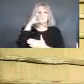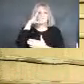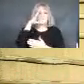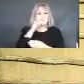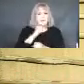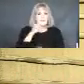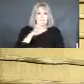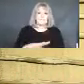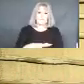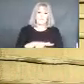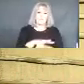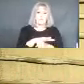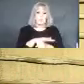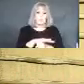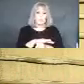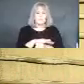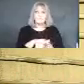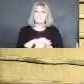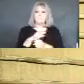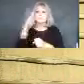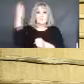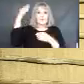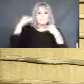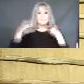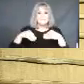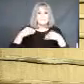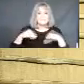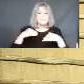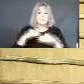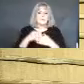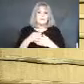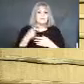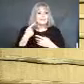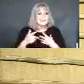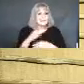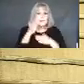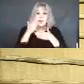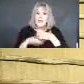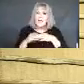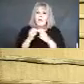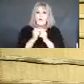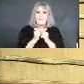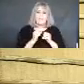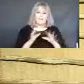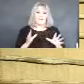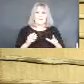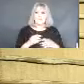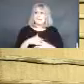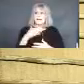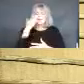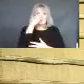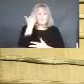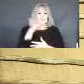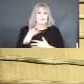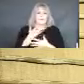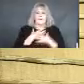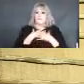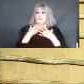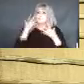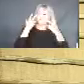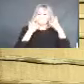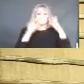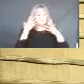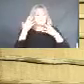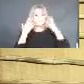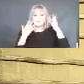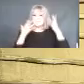getrouheid. Hy is besig. En dit begin. En ek wonder, ek weet nie wat om nou te sê